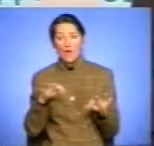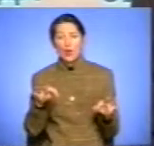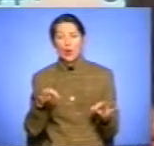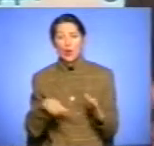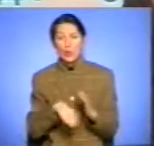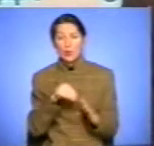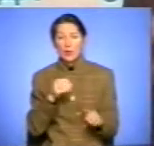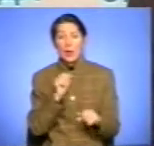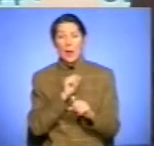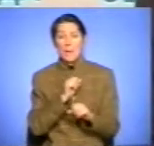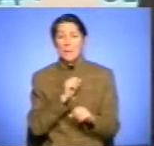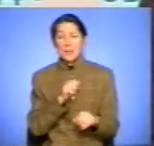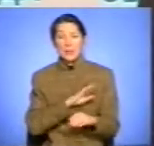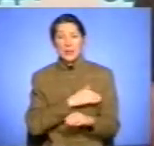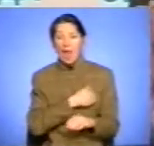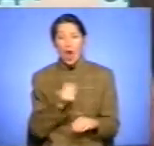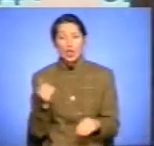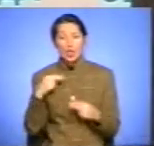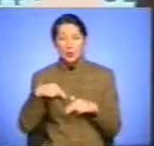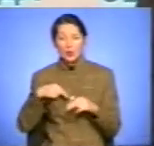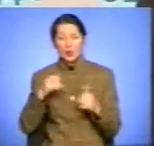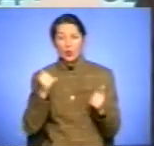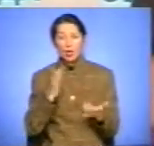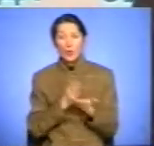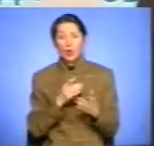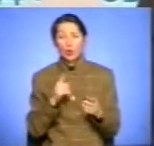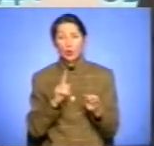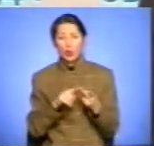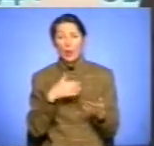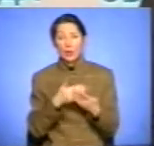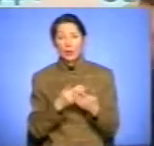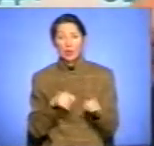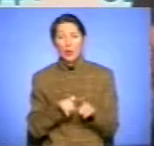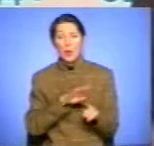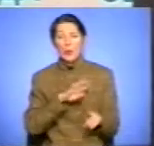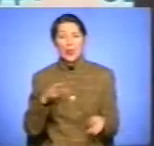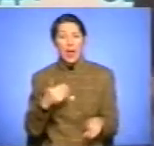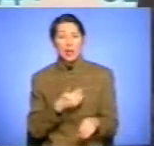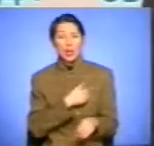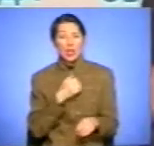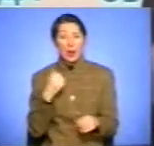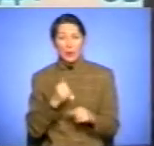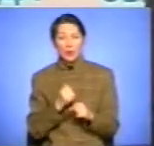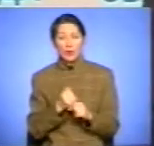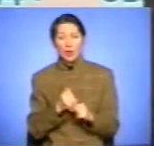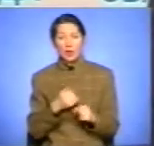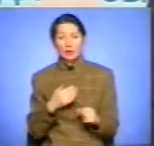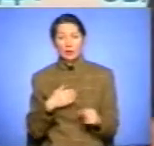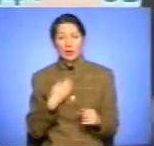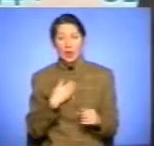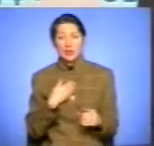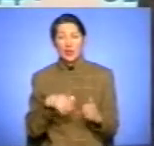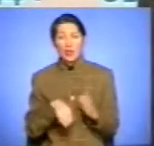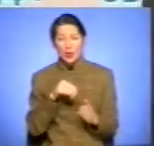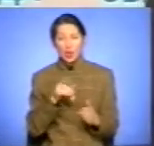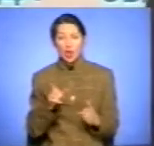працювати сьогодні ми маємо другого небажання працювати нас сюда виборців для того щоб ми працювали щоб